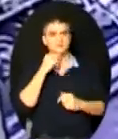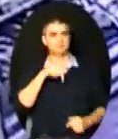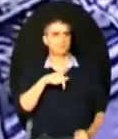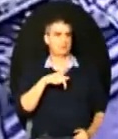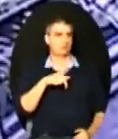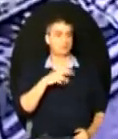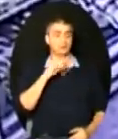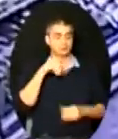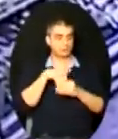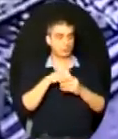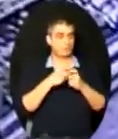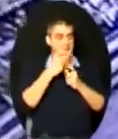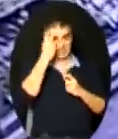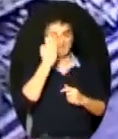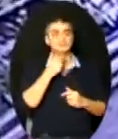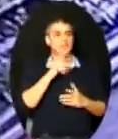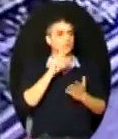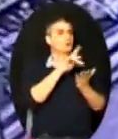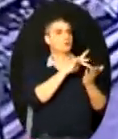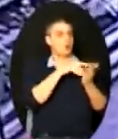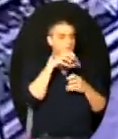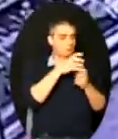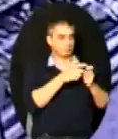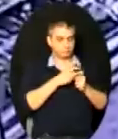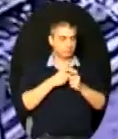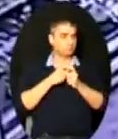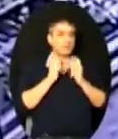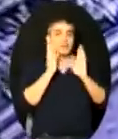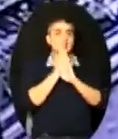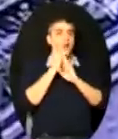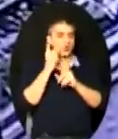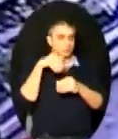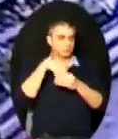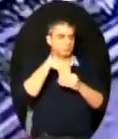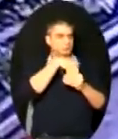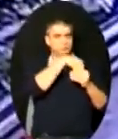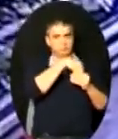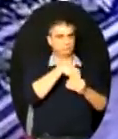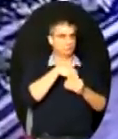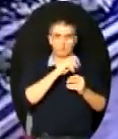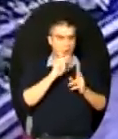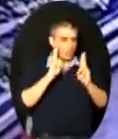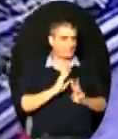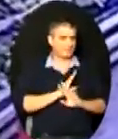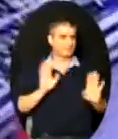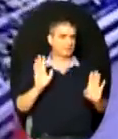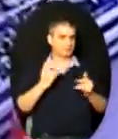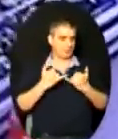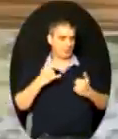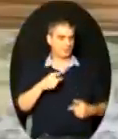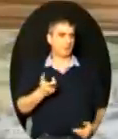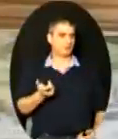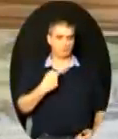הערבי-ישראלי. יש בתוך המגזר הערבי-ישראלי מקומות, מובלעות, שהטרור לא מפסיק להתפתח